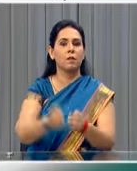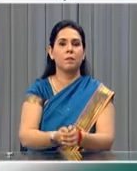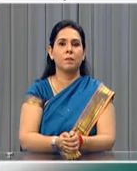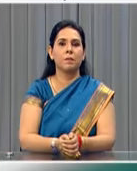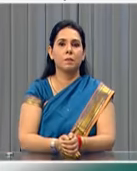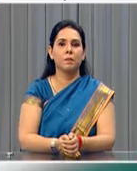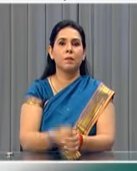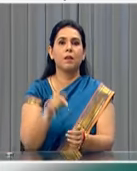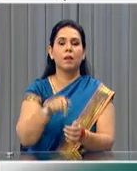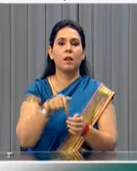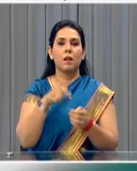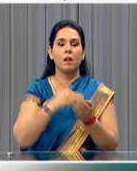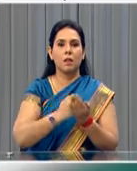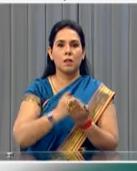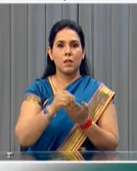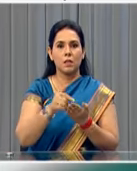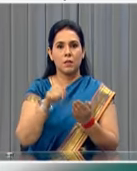और ऐसे